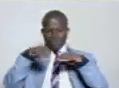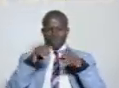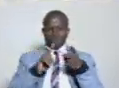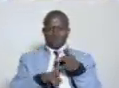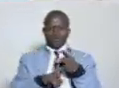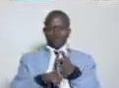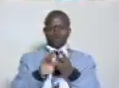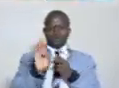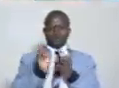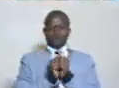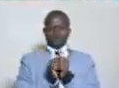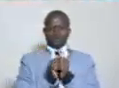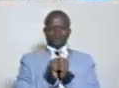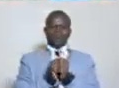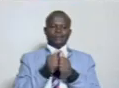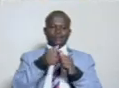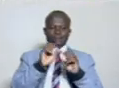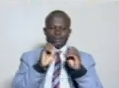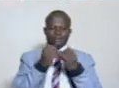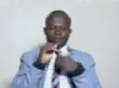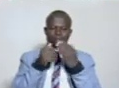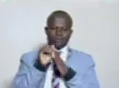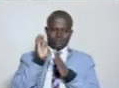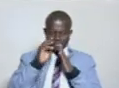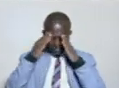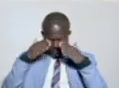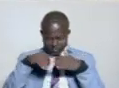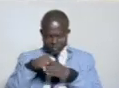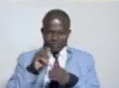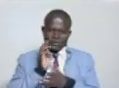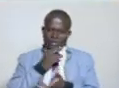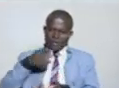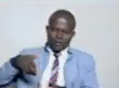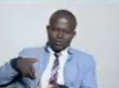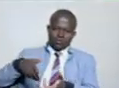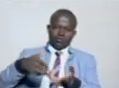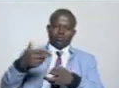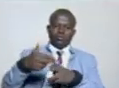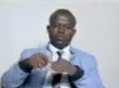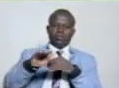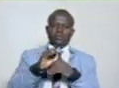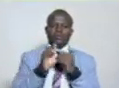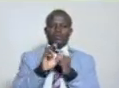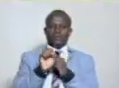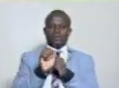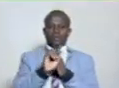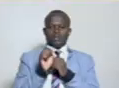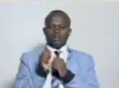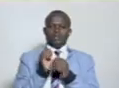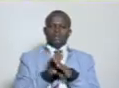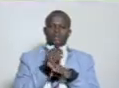Kongo n'u Burundi. Uyu mushinga uzibanda hanini ku bikorwa byo kuhira mu mirima ikikije ikiyaga cya Rusizi kingana na